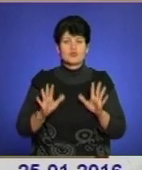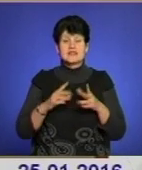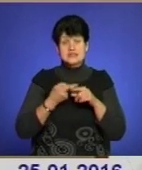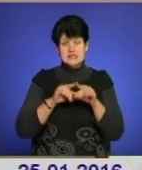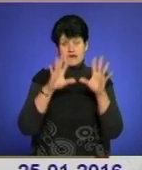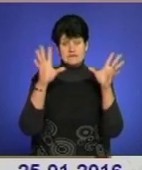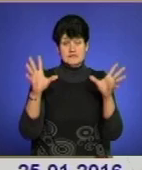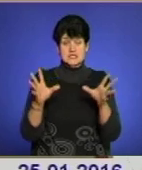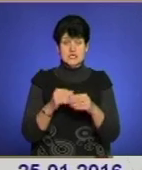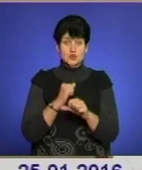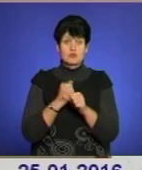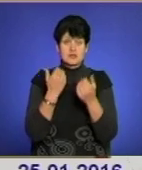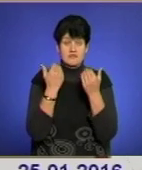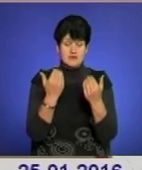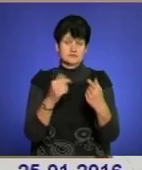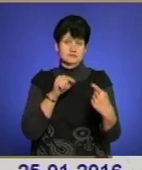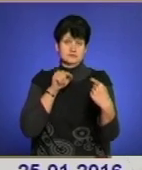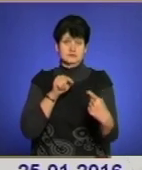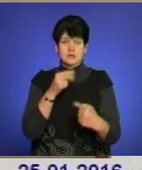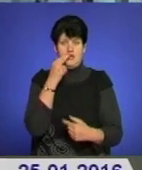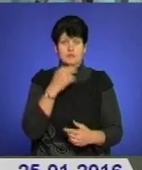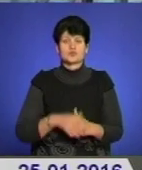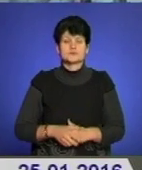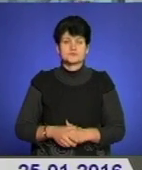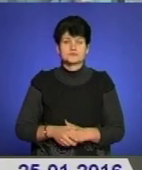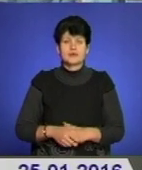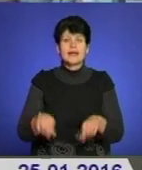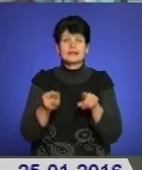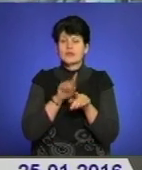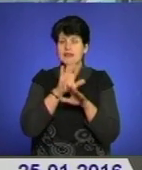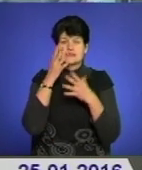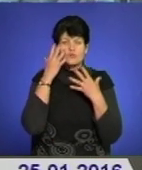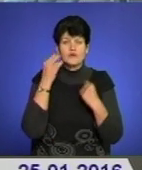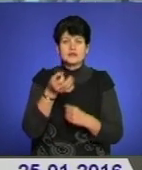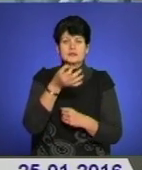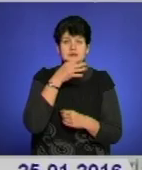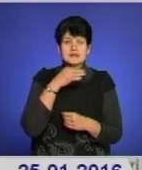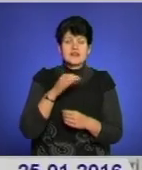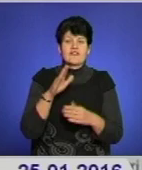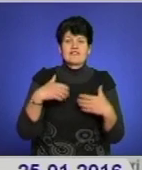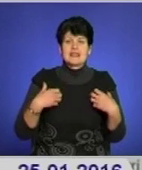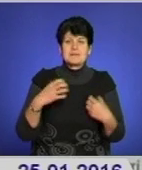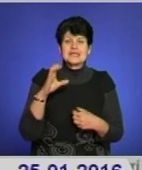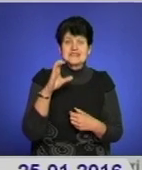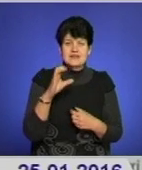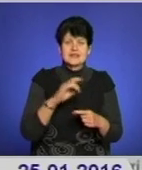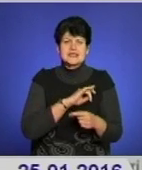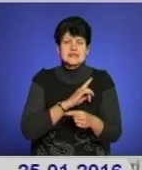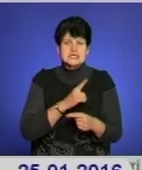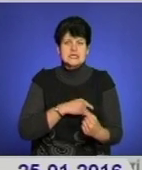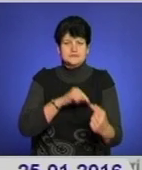зробить вас стійким до вірусу грипу. Також не забувайте вживати вітамін С. Він є найсильнішим